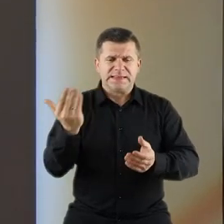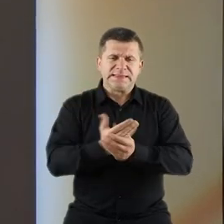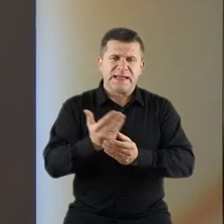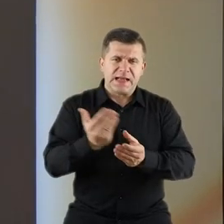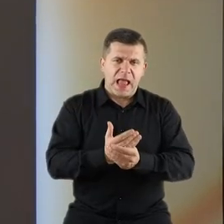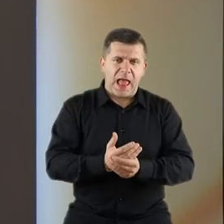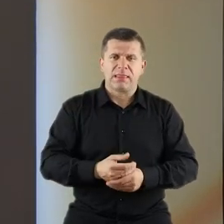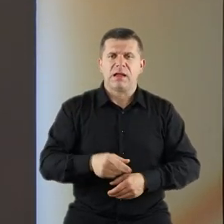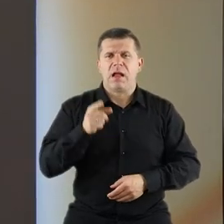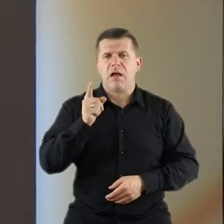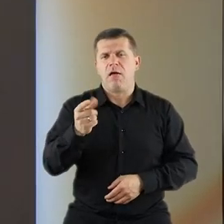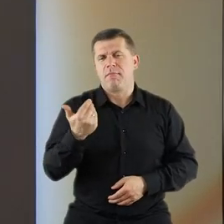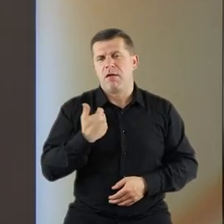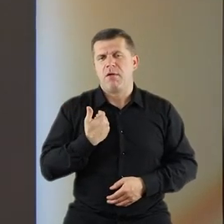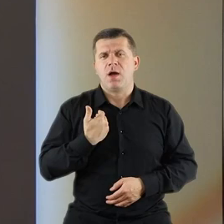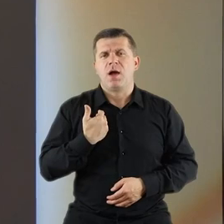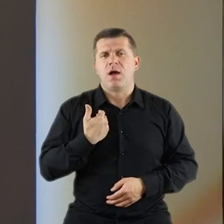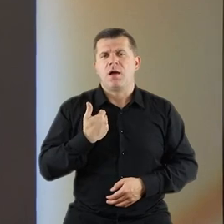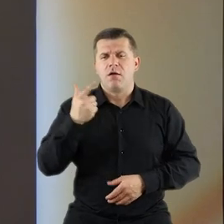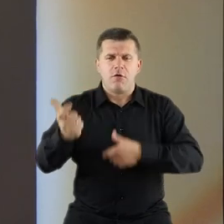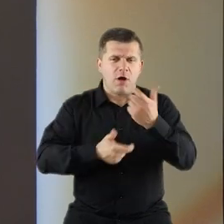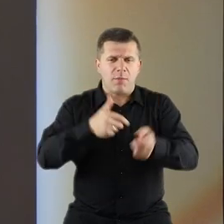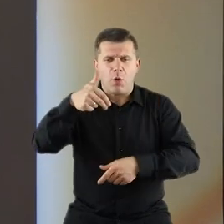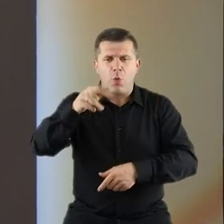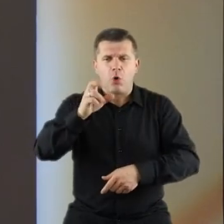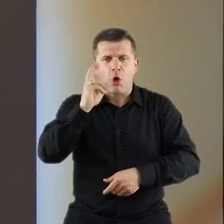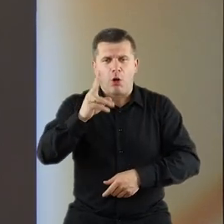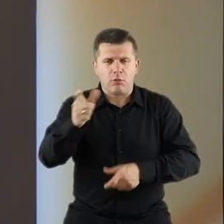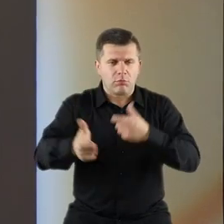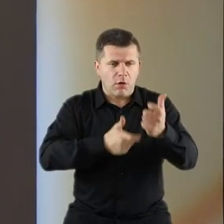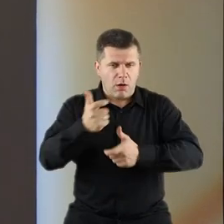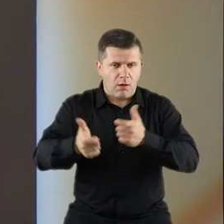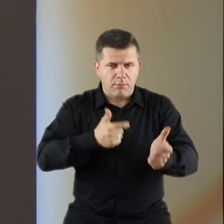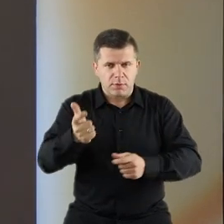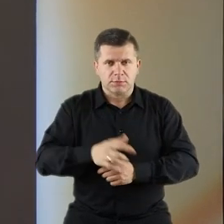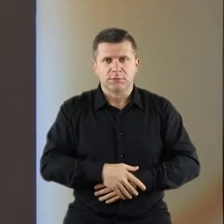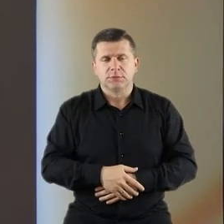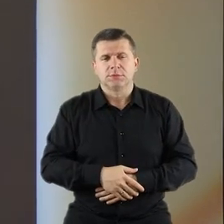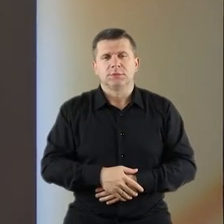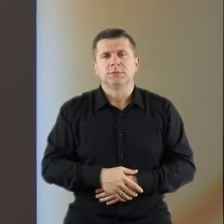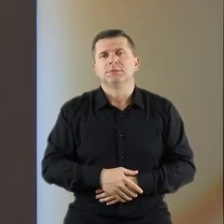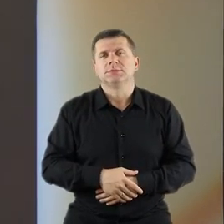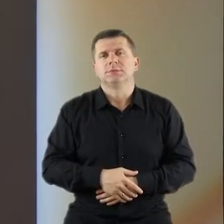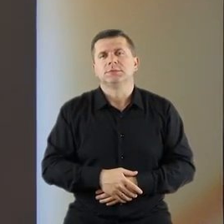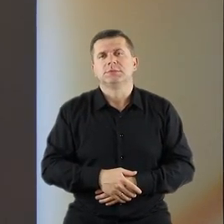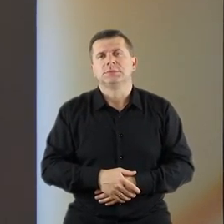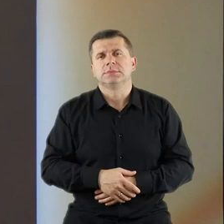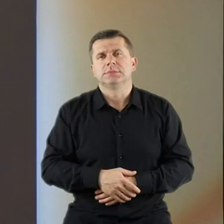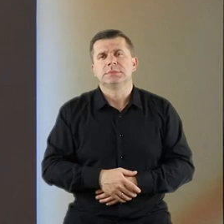Cyganki prawda to Cyganka była która te uroki sprawowała czyli zdejmowała